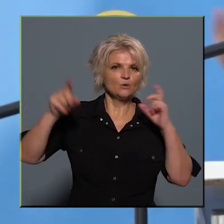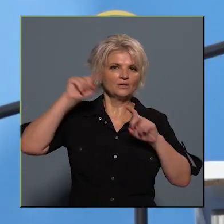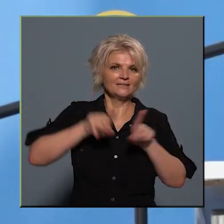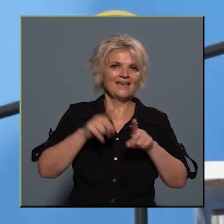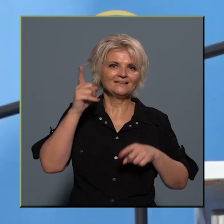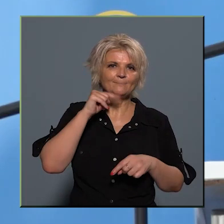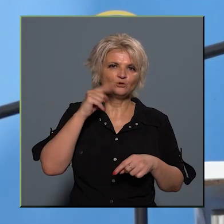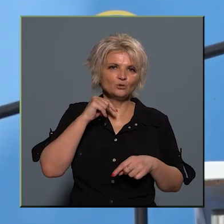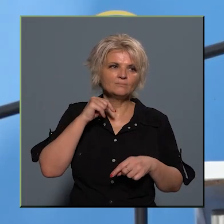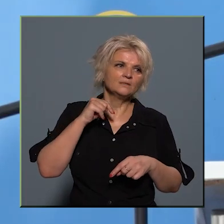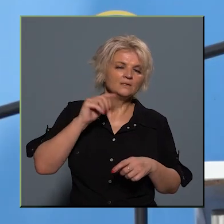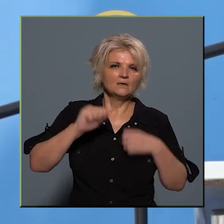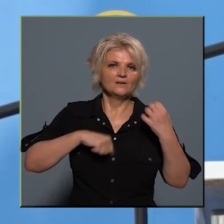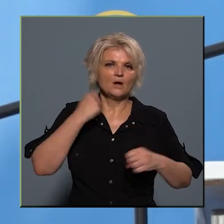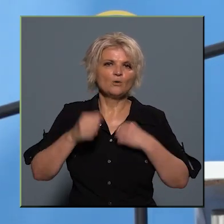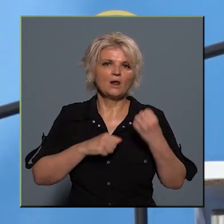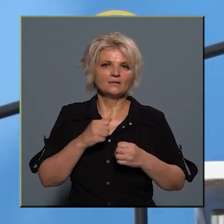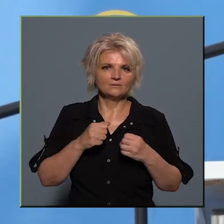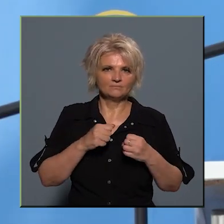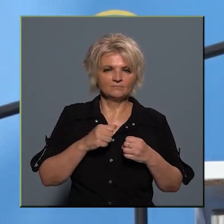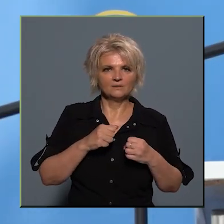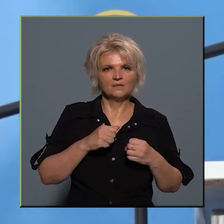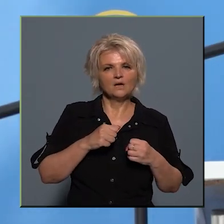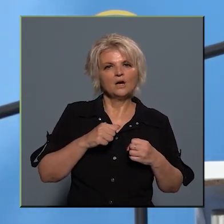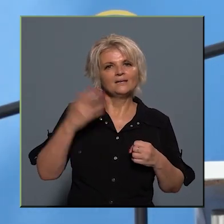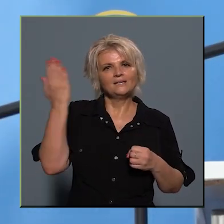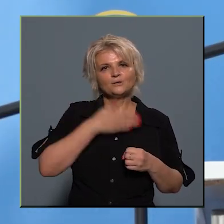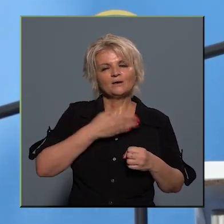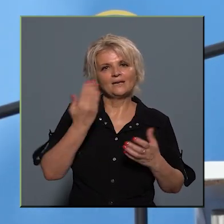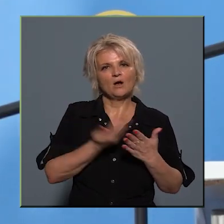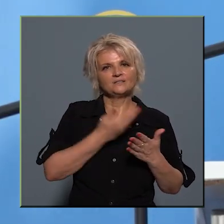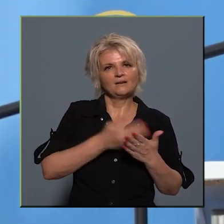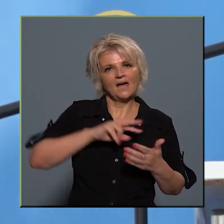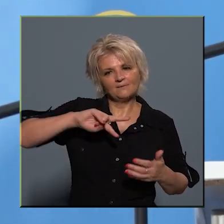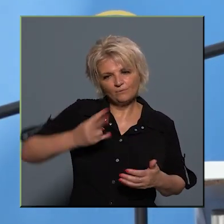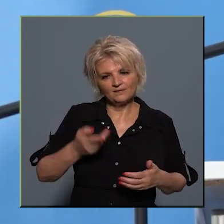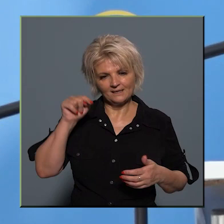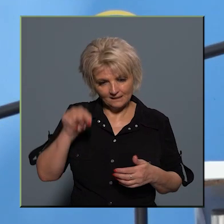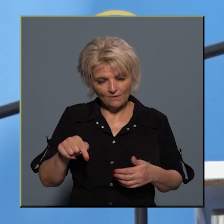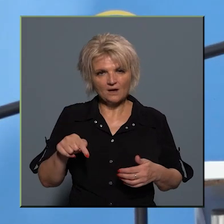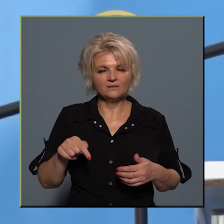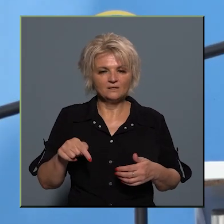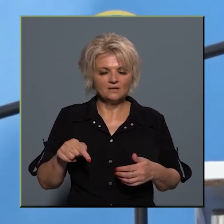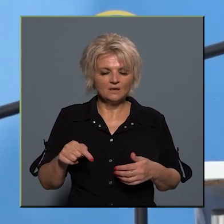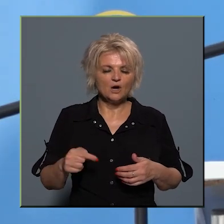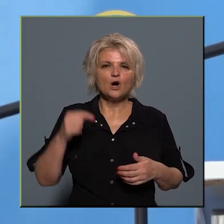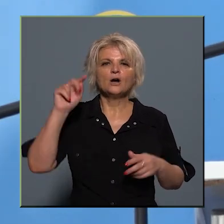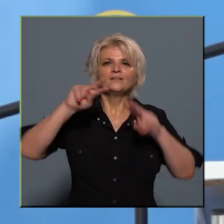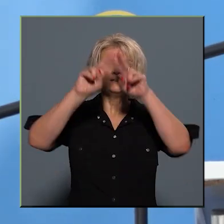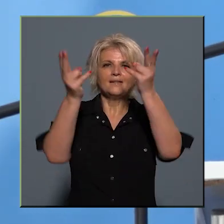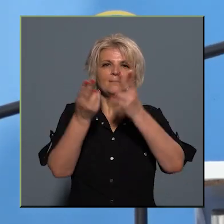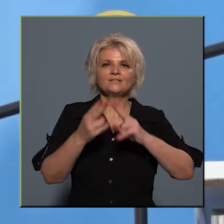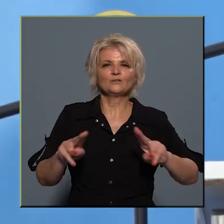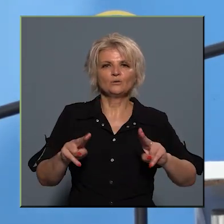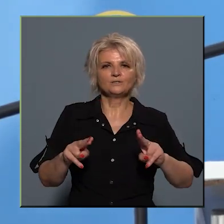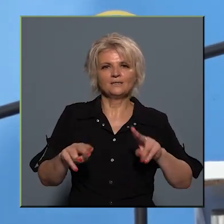típusú gyakorlati átfordítása már a hidrogén technológia használatának itt van és előttünk van, akkor főleg a nemzetközi tapasztalatokat